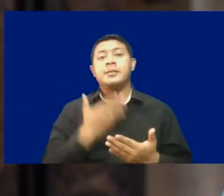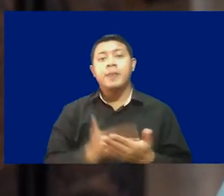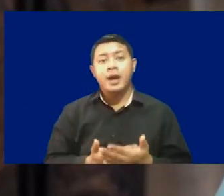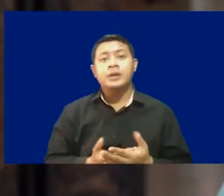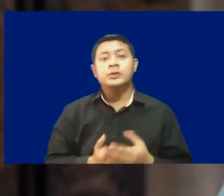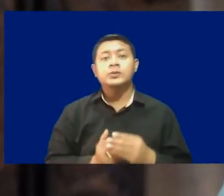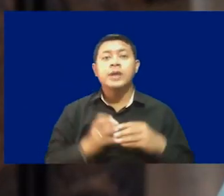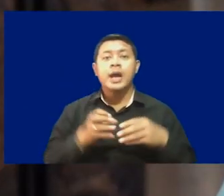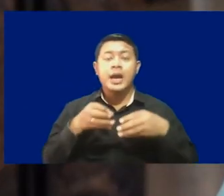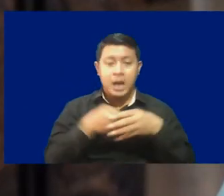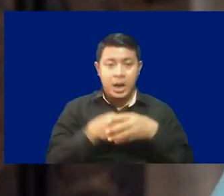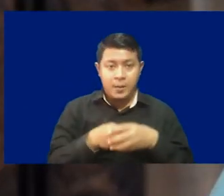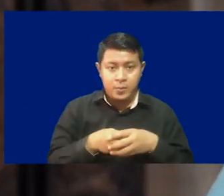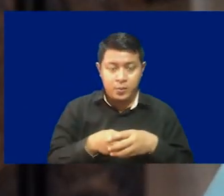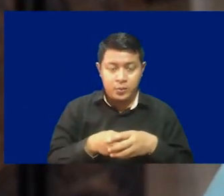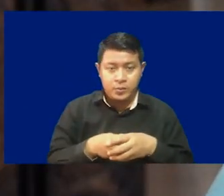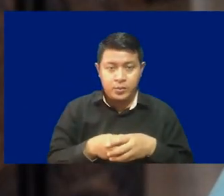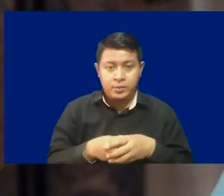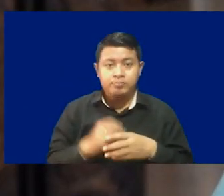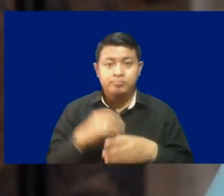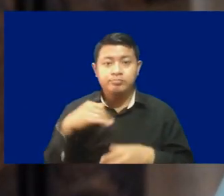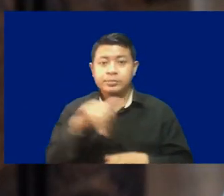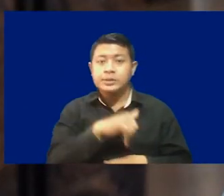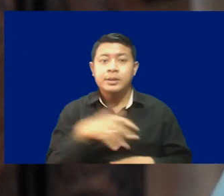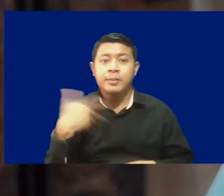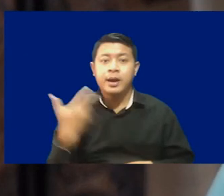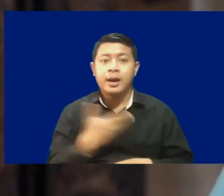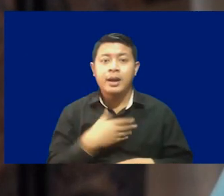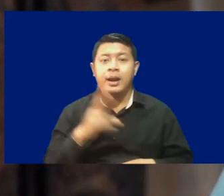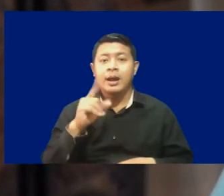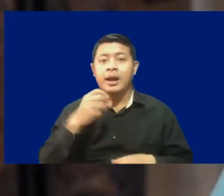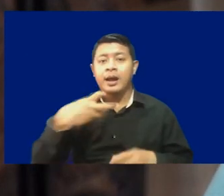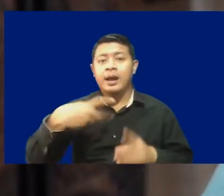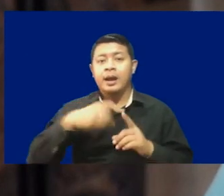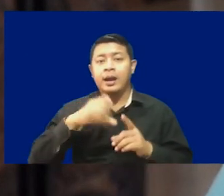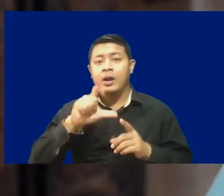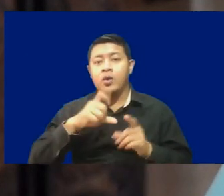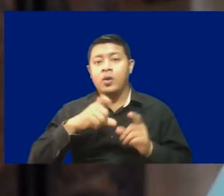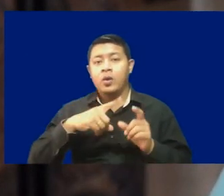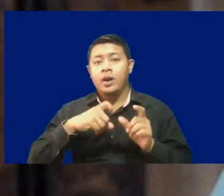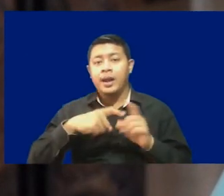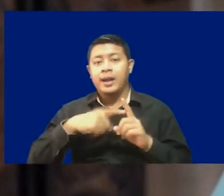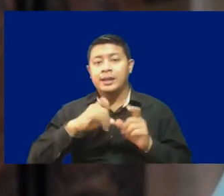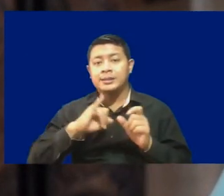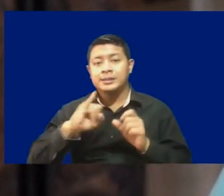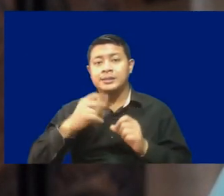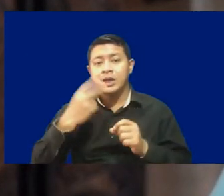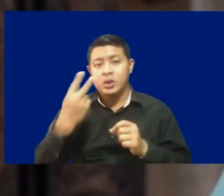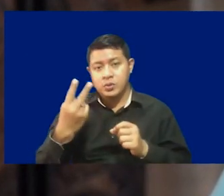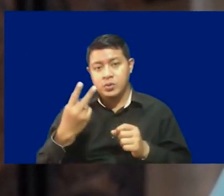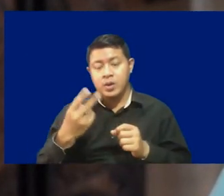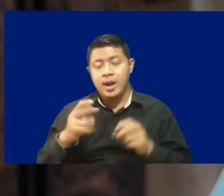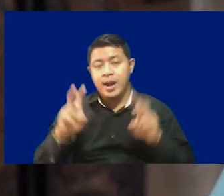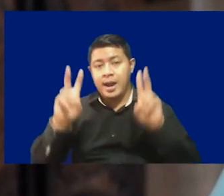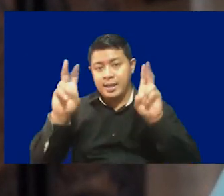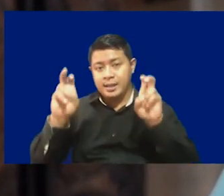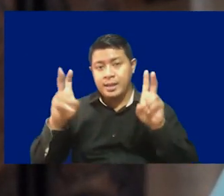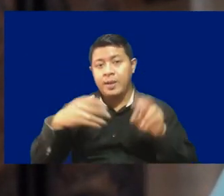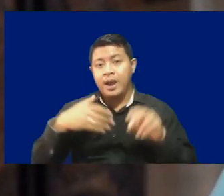saudara-saudara yang terkasih, terima kasih sudah join dengan kami dalam rekoleksi yang kedua